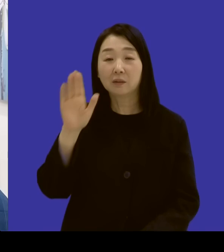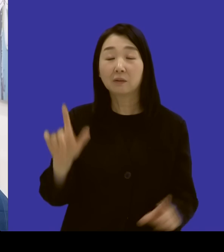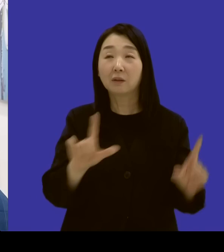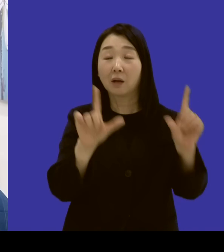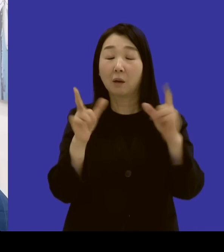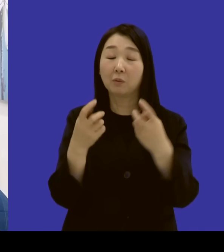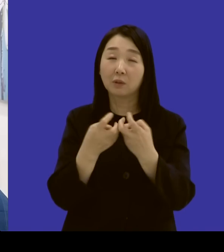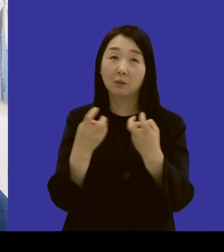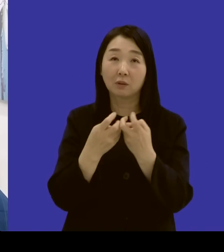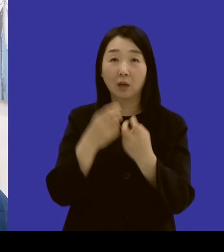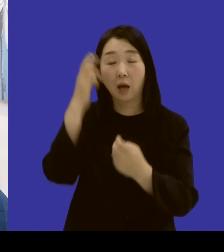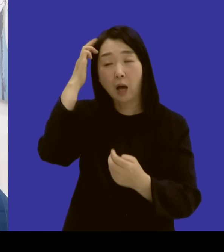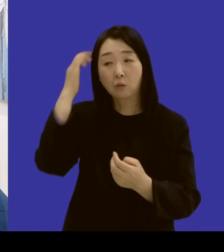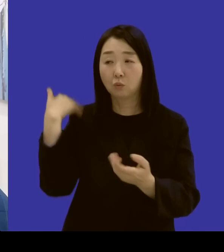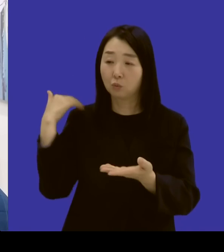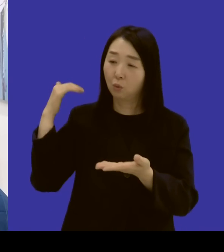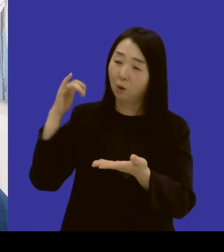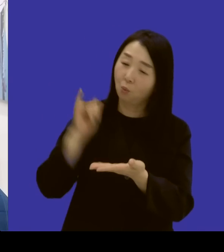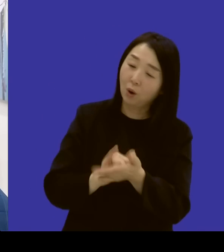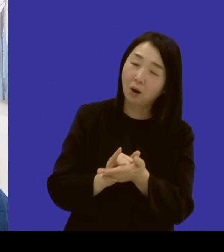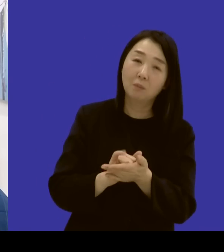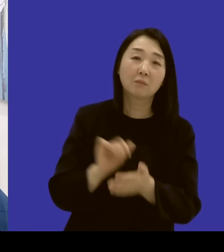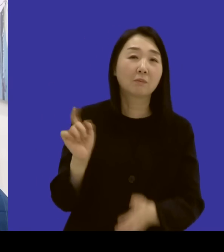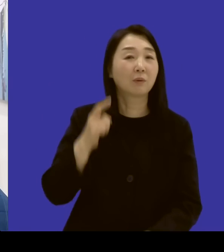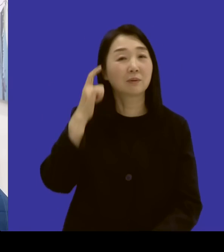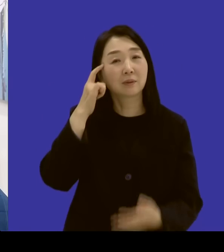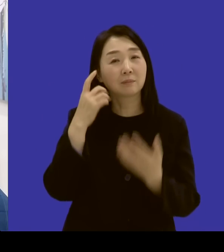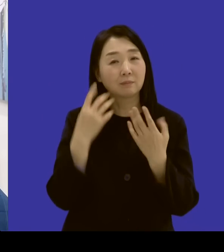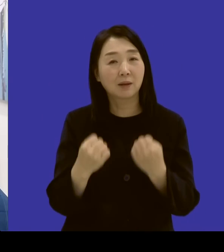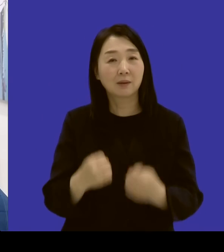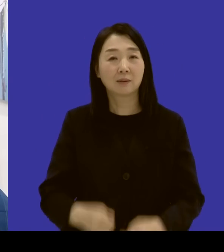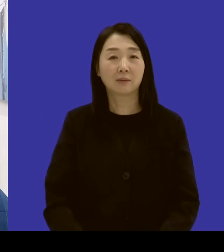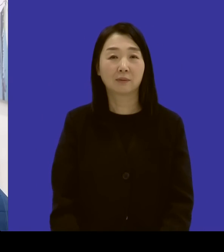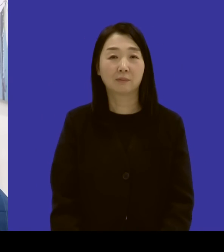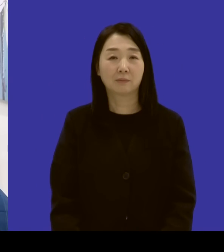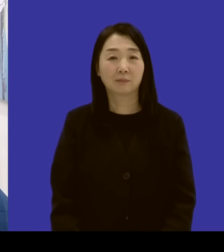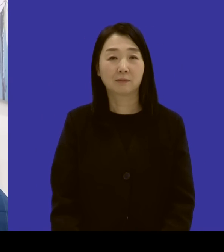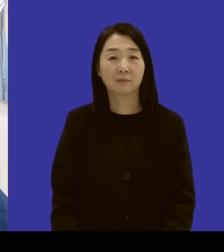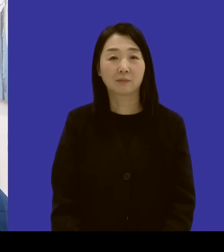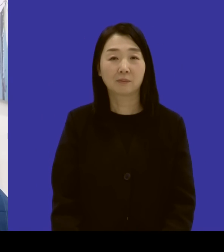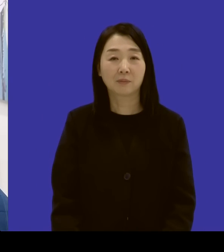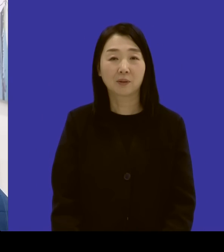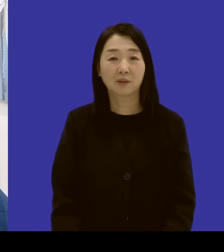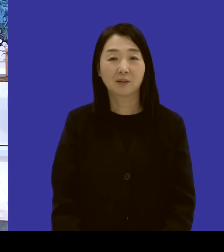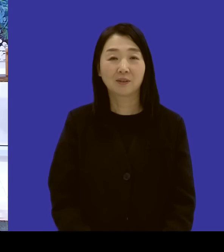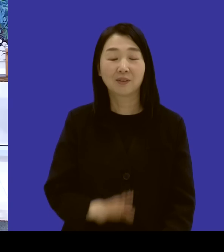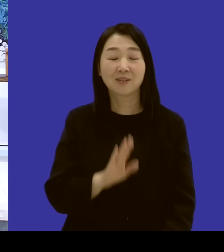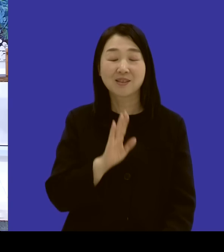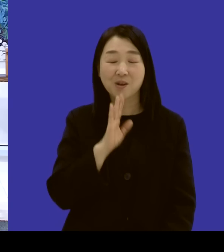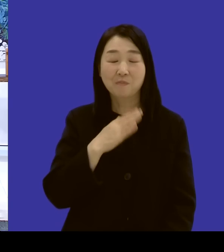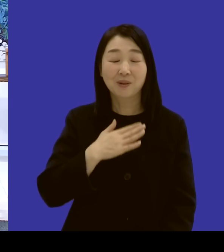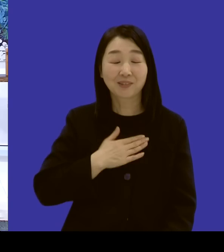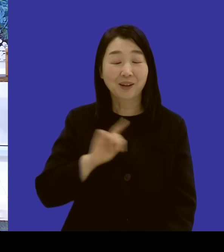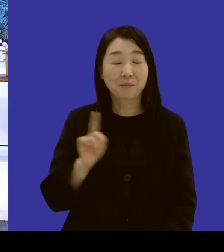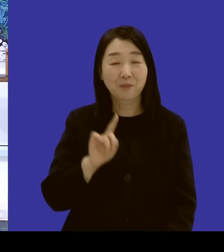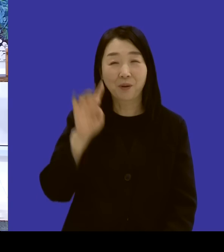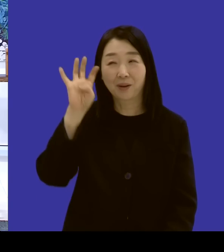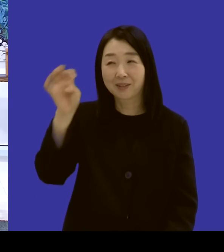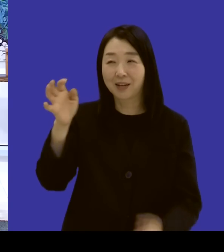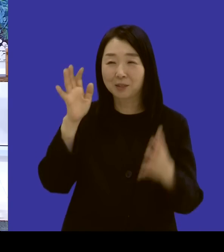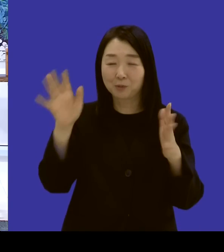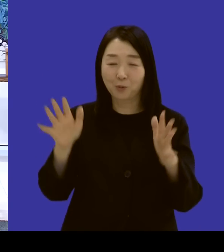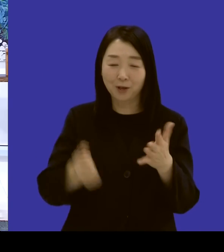한국을 돌아가야 되나 그런 생각을 되게 많이 했어요. 그렇게 하고 정말 작정기도 40일 작정기도